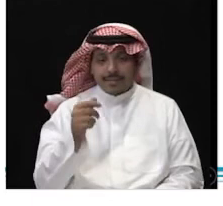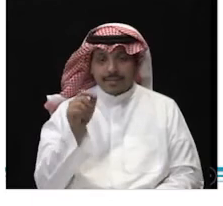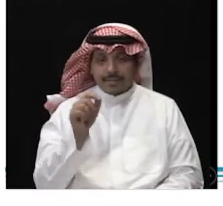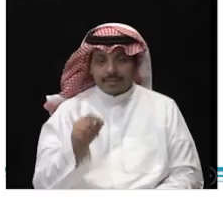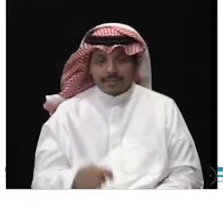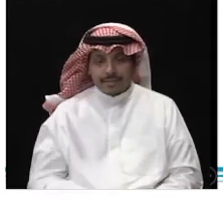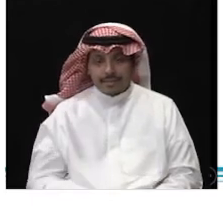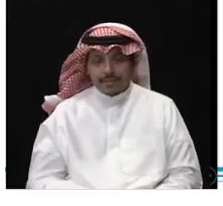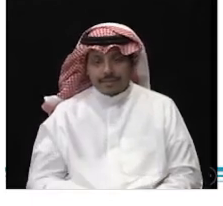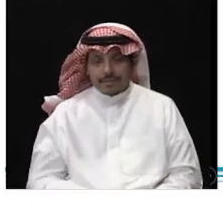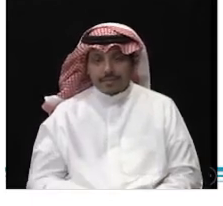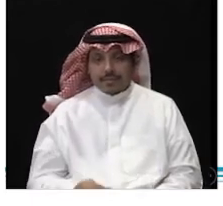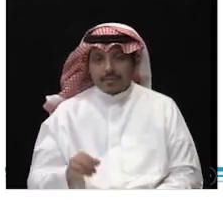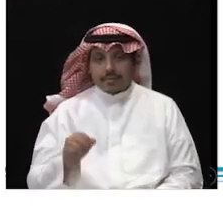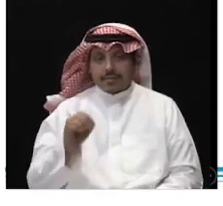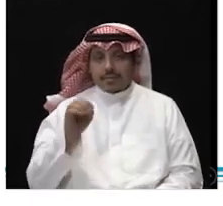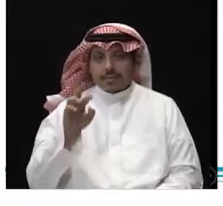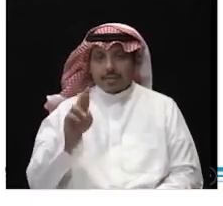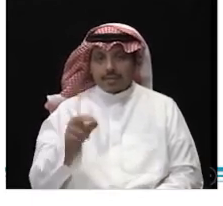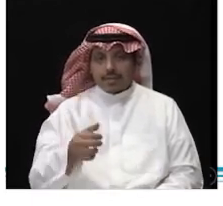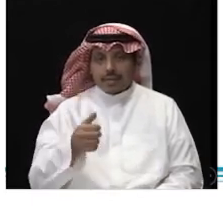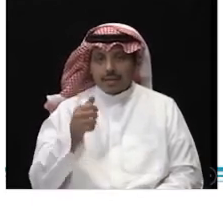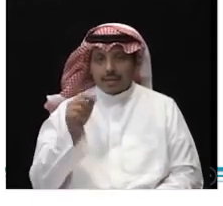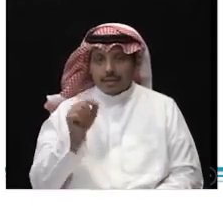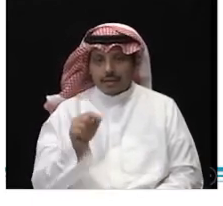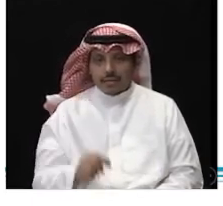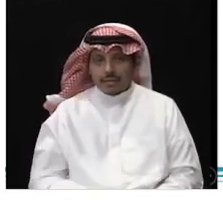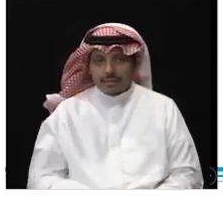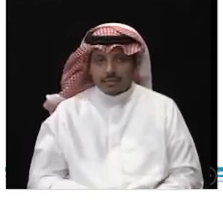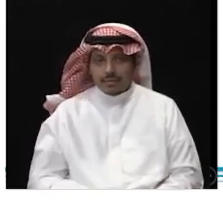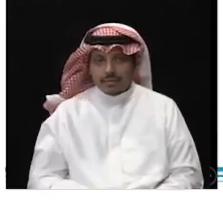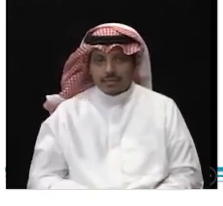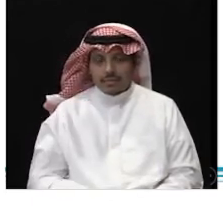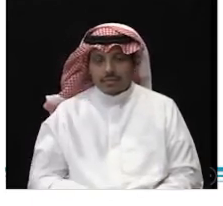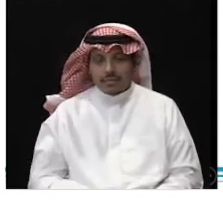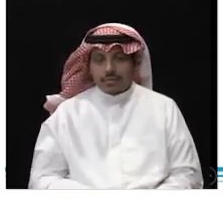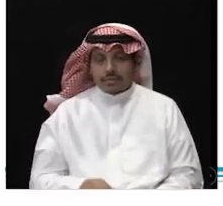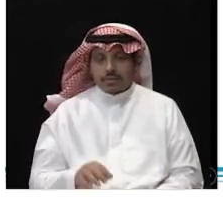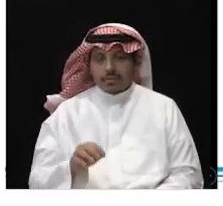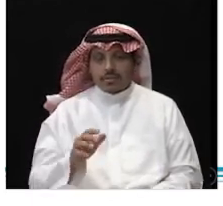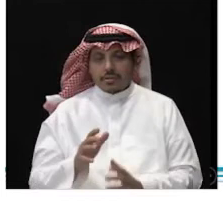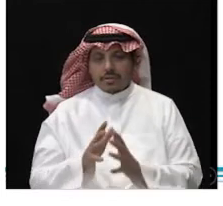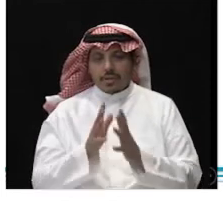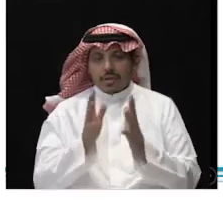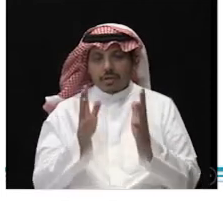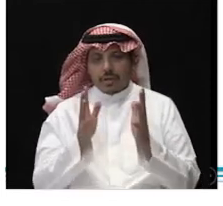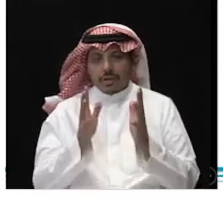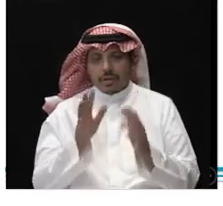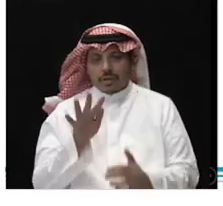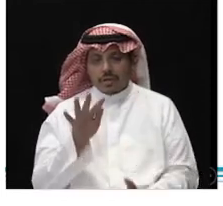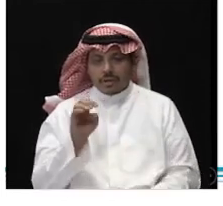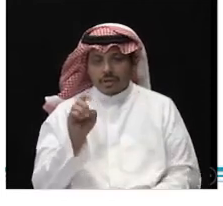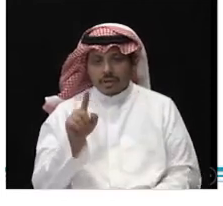جزاء، جزاء، رائع. وهنا قراءة عكسية، شجرة،